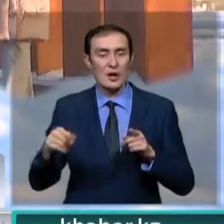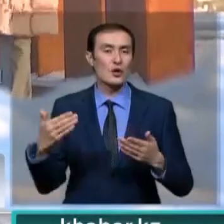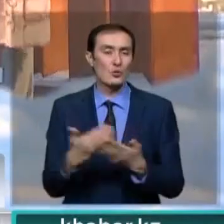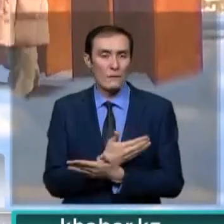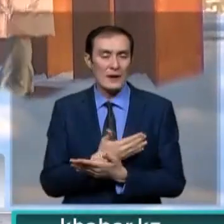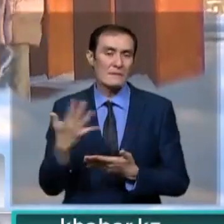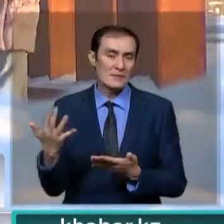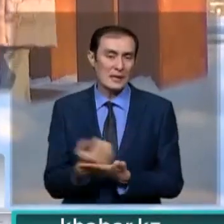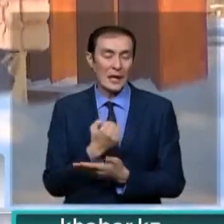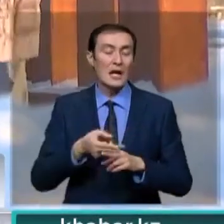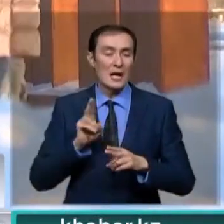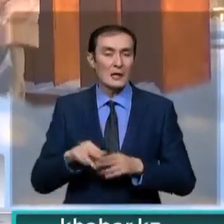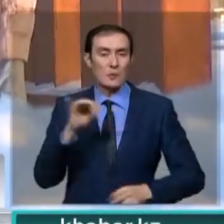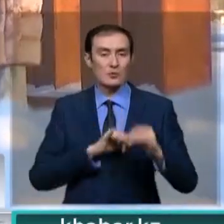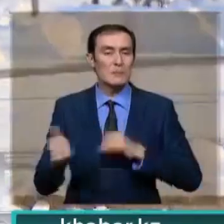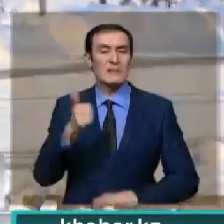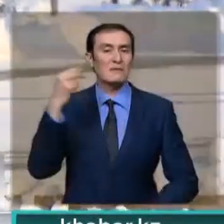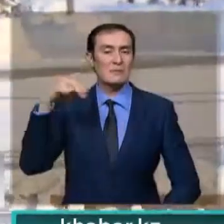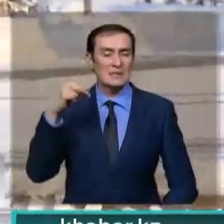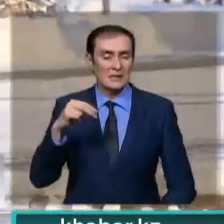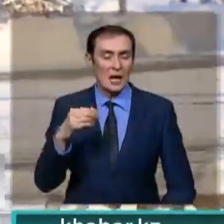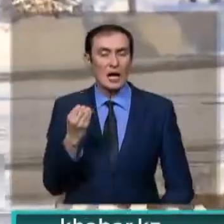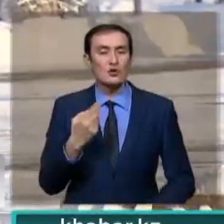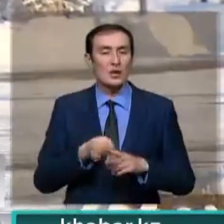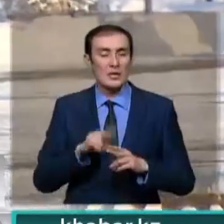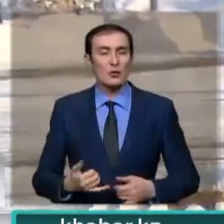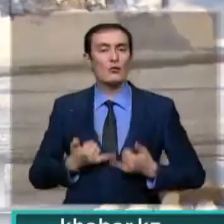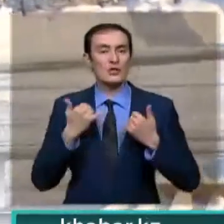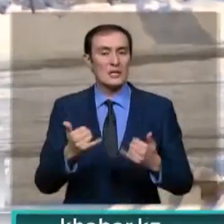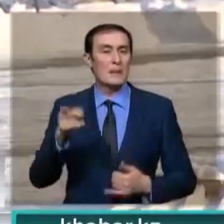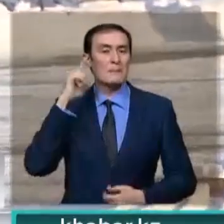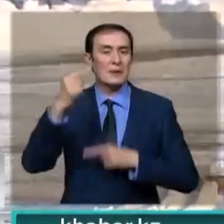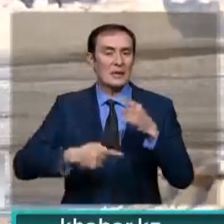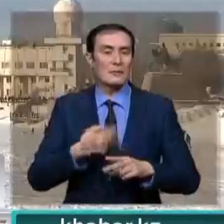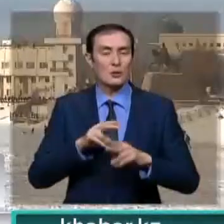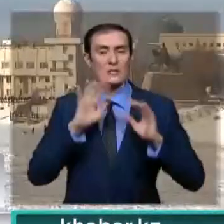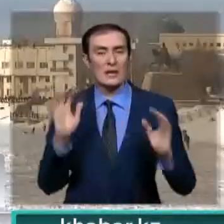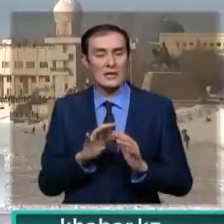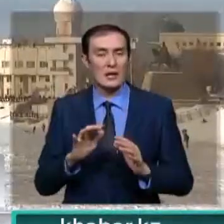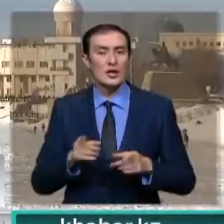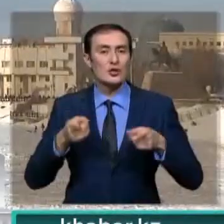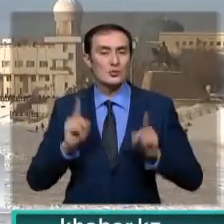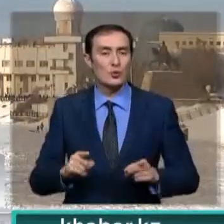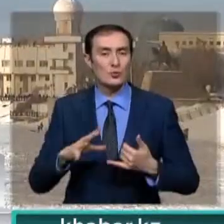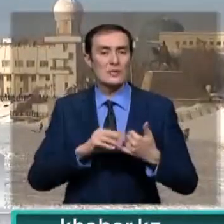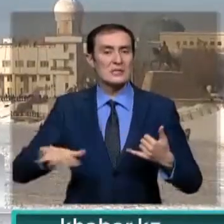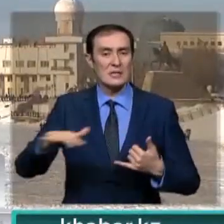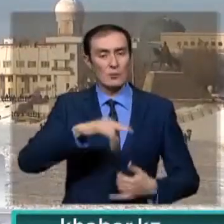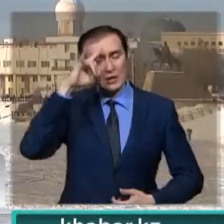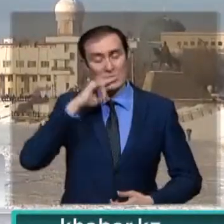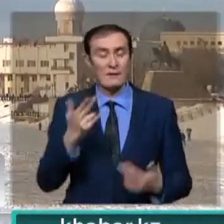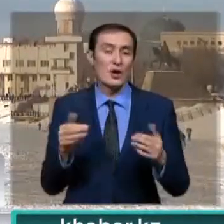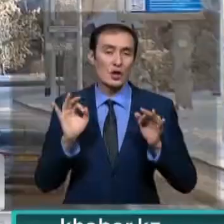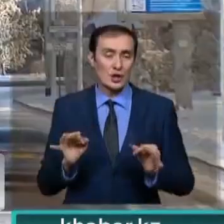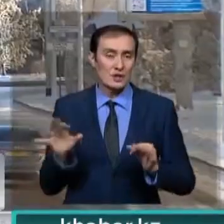покоренная высота рассуждает первый президент а еще это дань уважения предкам которые сохранили исконную землю казахов понятно